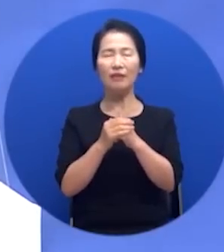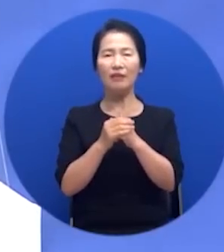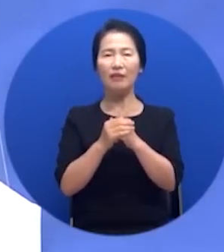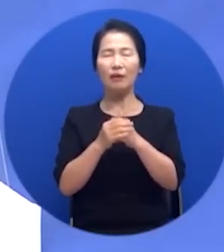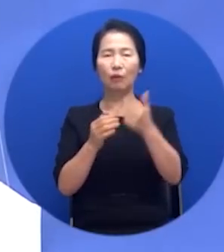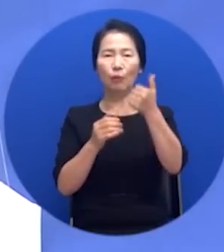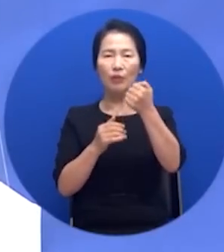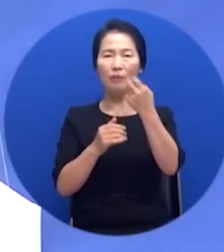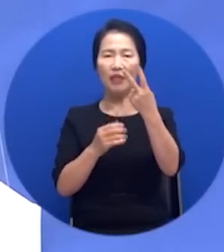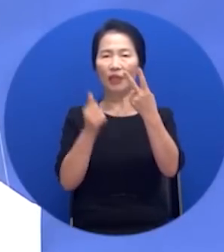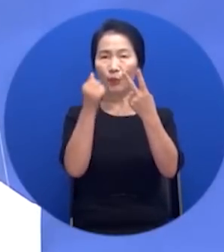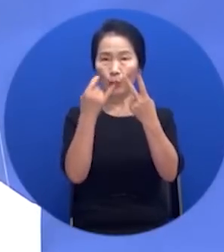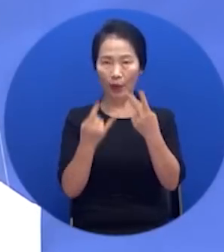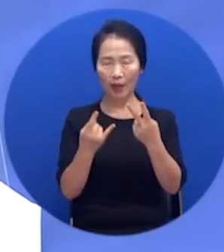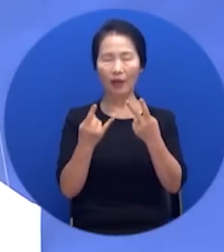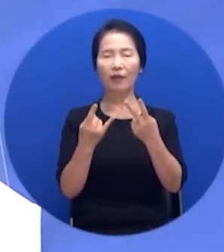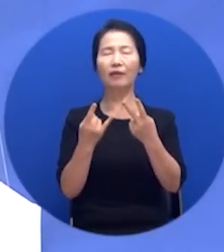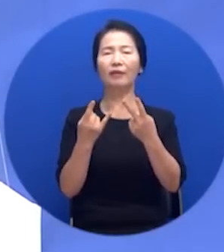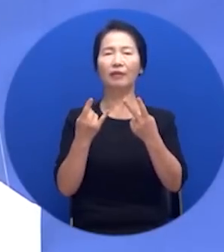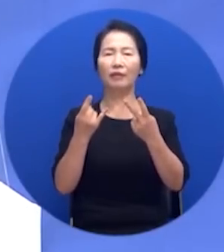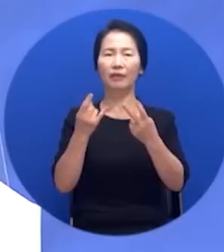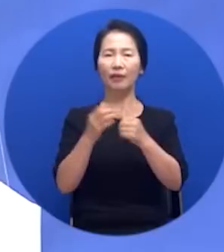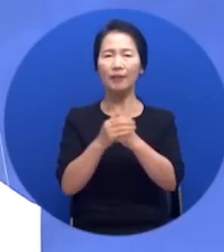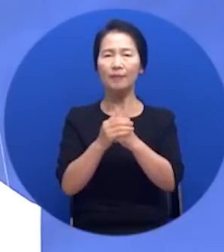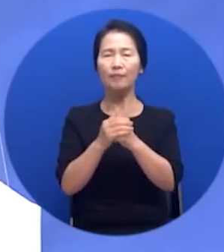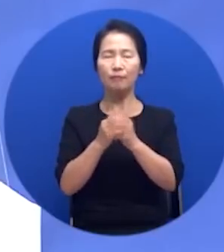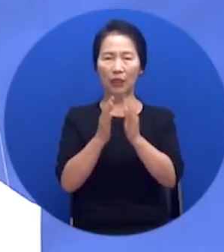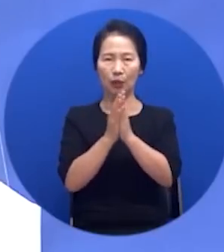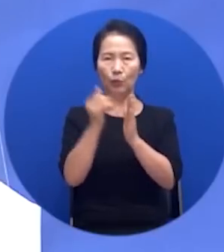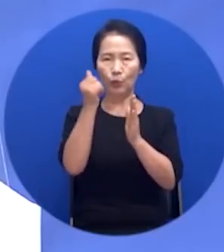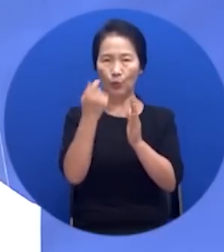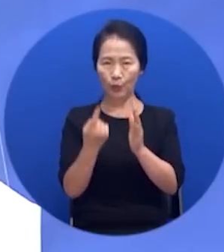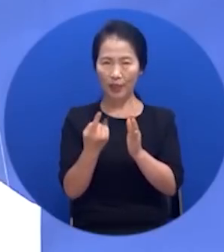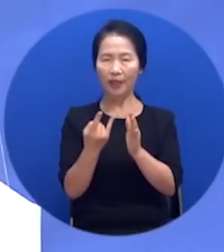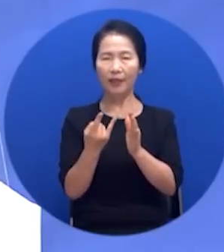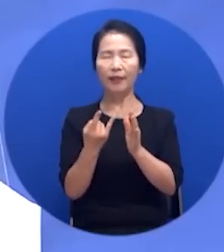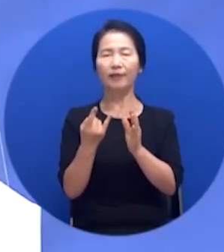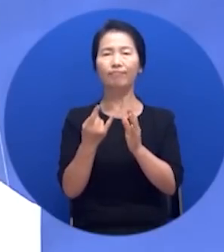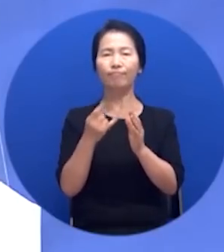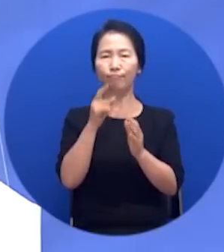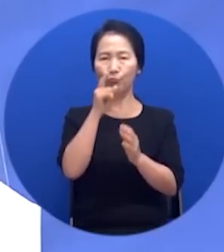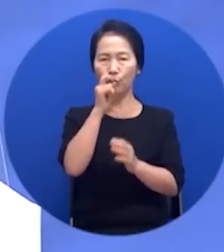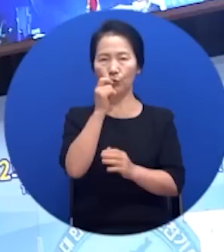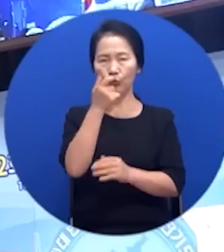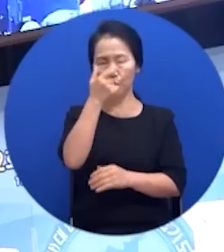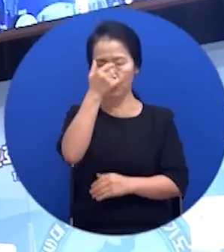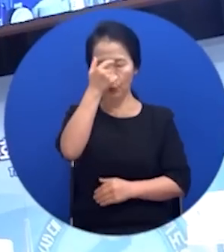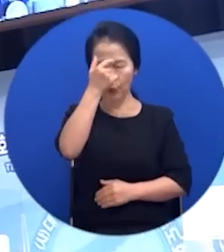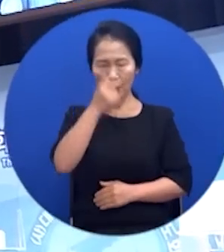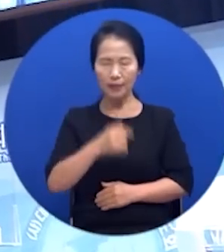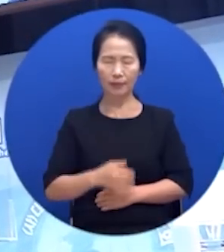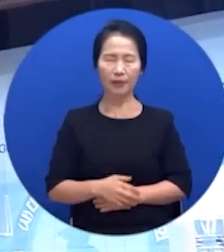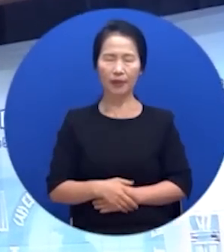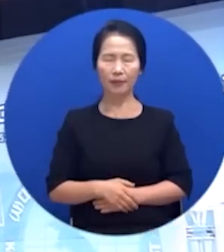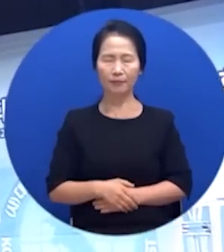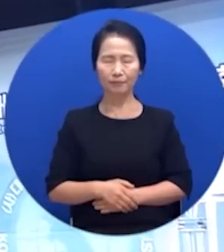제52회 대한민국 국가초창기도회를 묵도하심으로 시작하겠습니다.